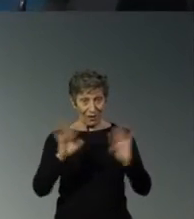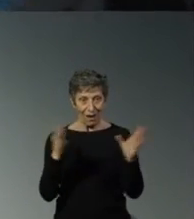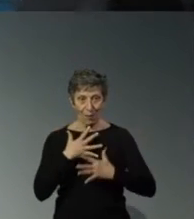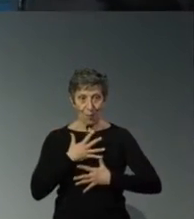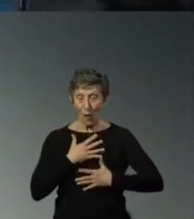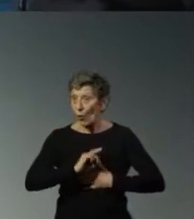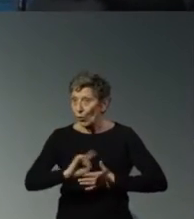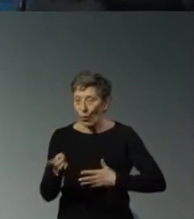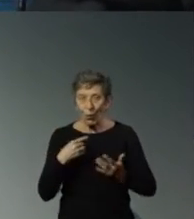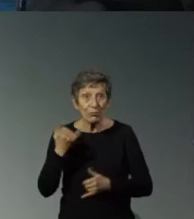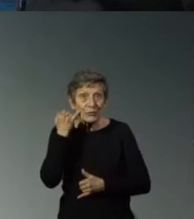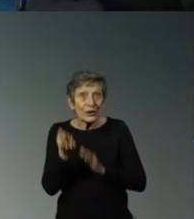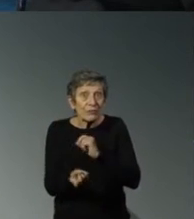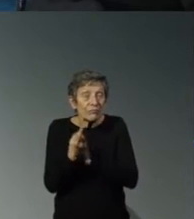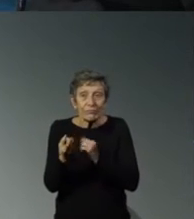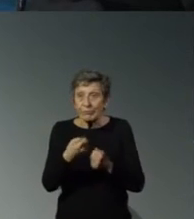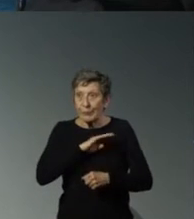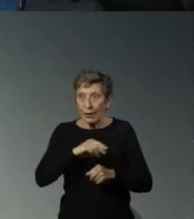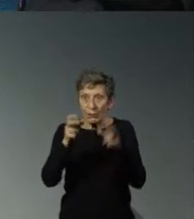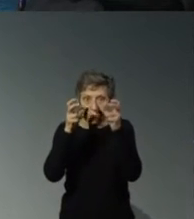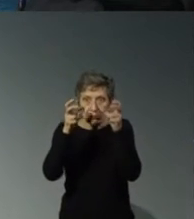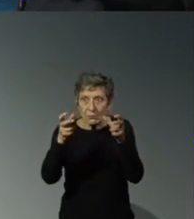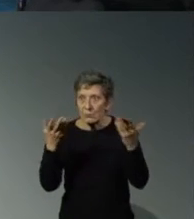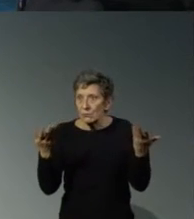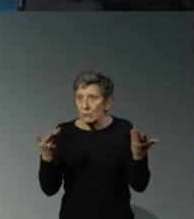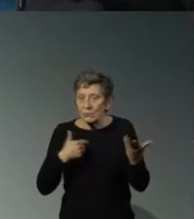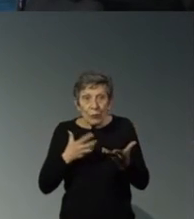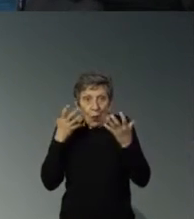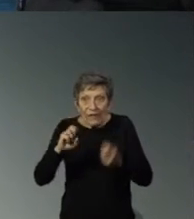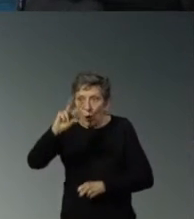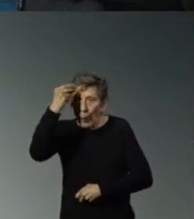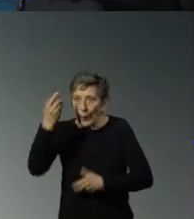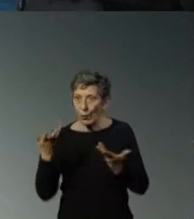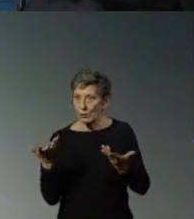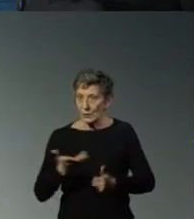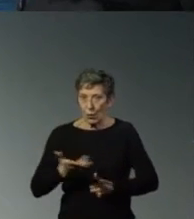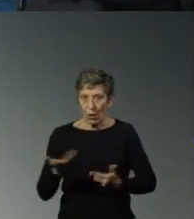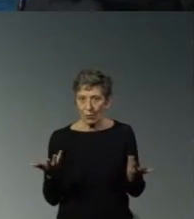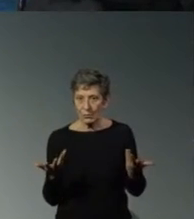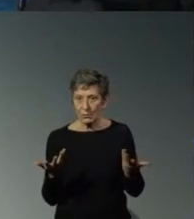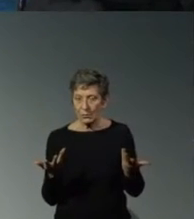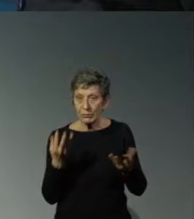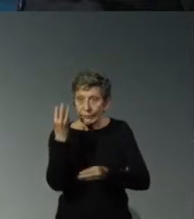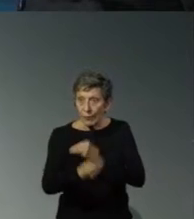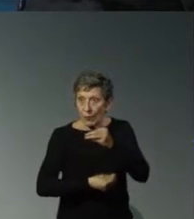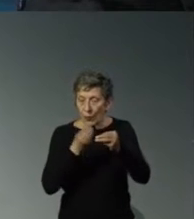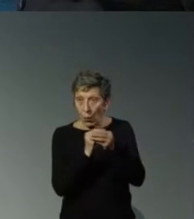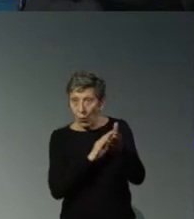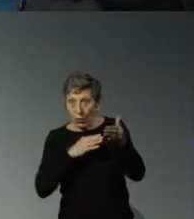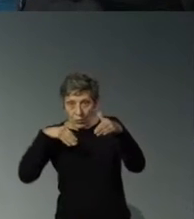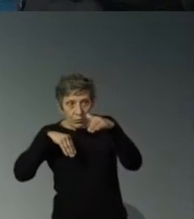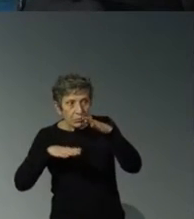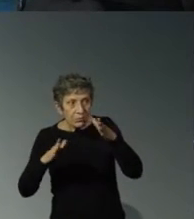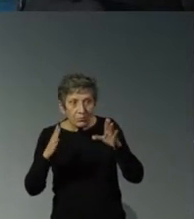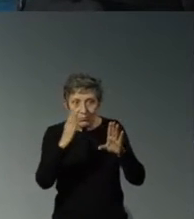de fascination et de volonté de comprendre ce que c'était que ces mondes souterrains, qui ne sont pas du tout